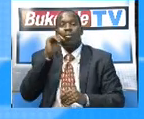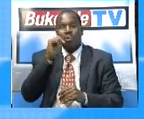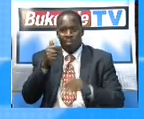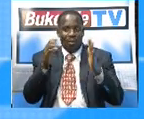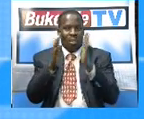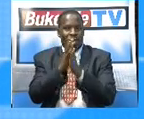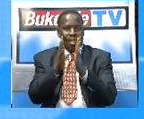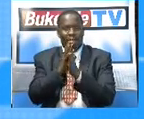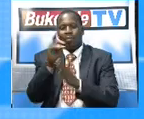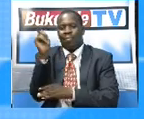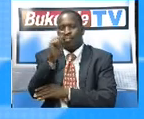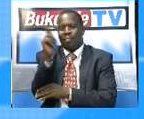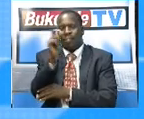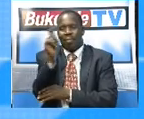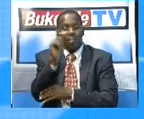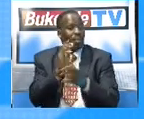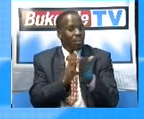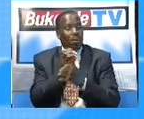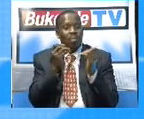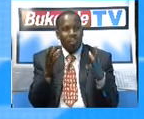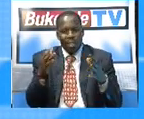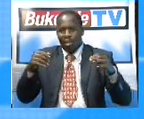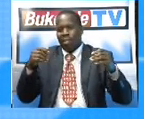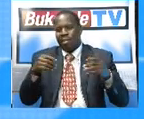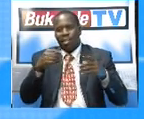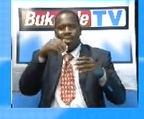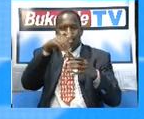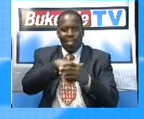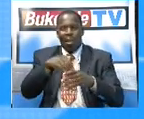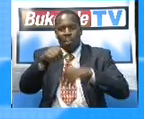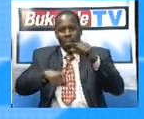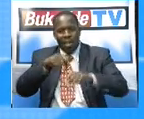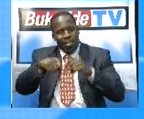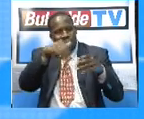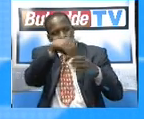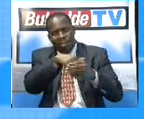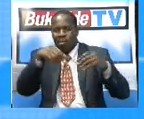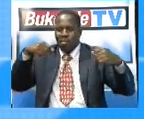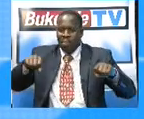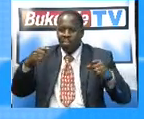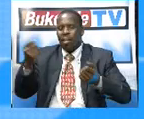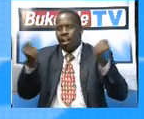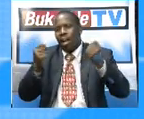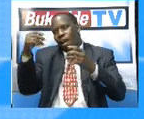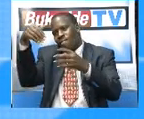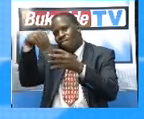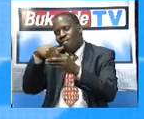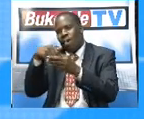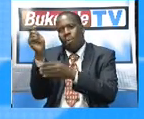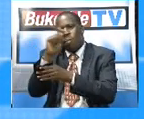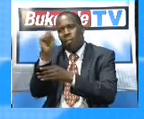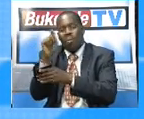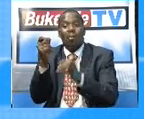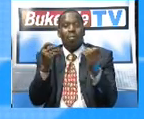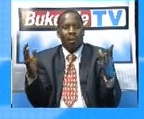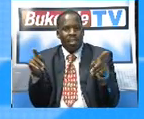olw'enkya. Bakkiri abasinga amatabi bagatimbye ku bidduka byabwe okuli obugaali, pikipiki n'emmotoka okutwaliza awamu